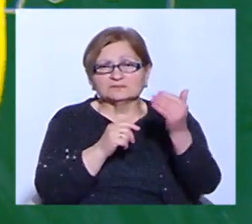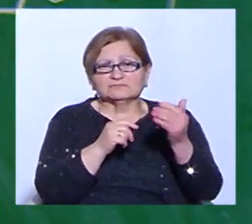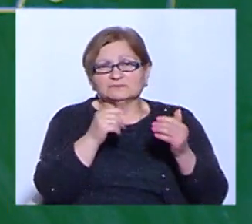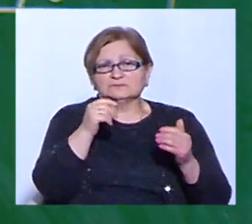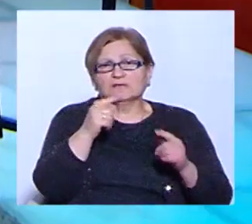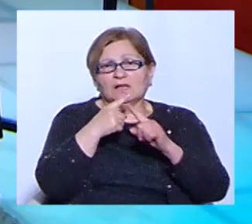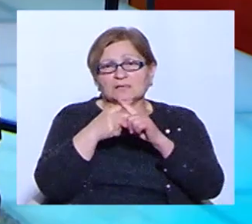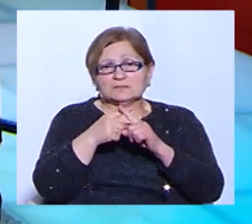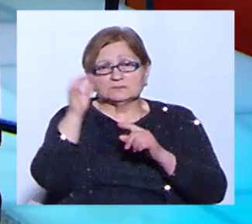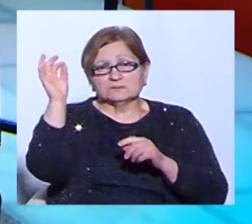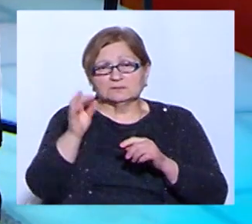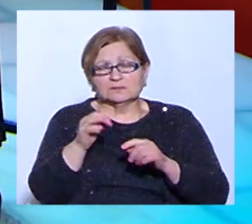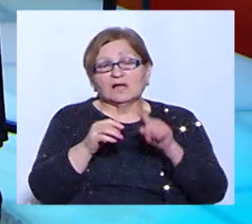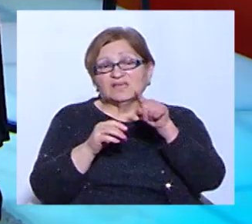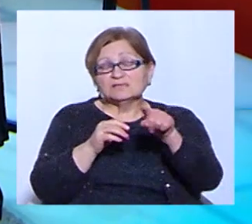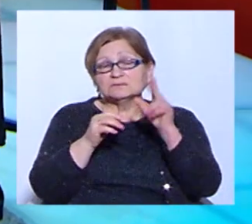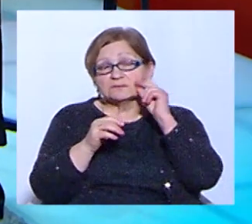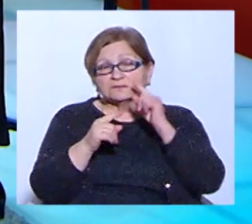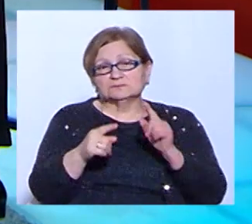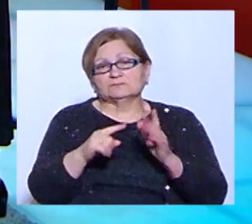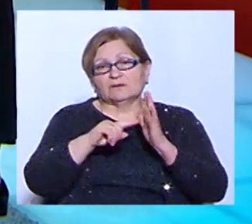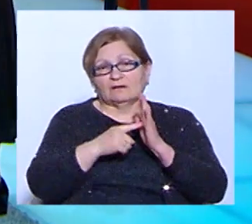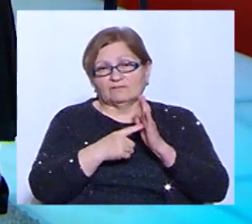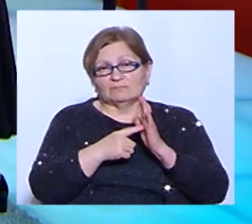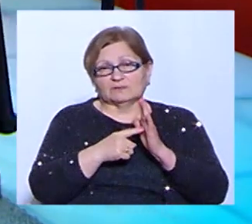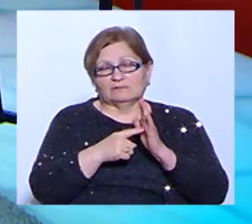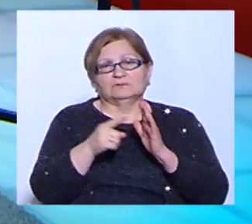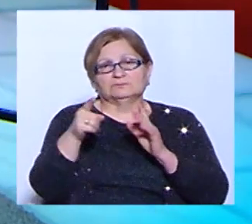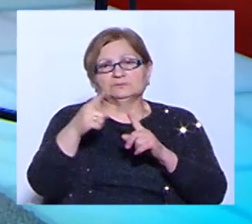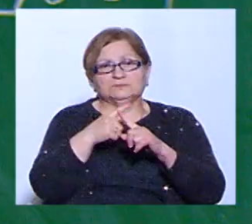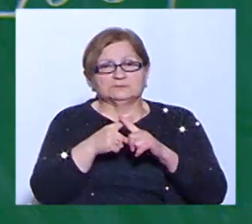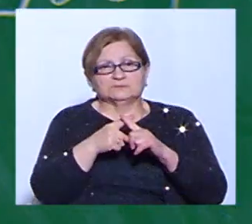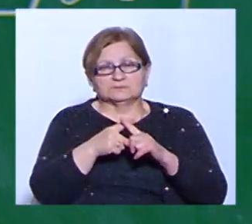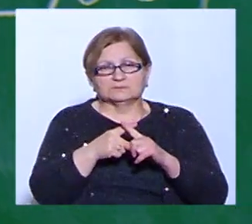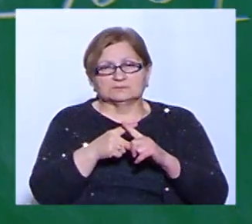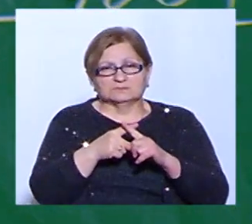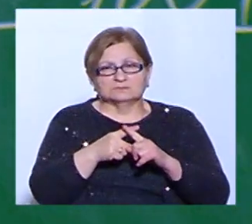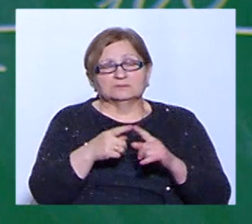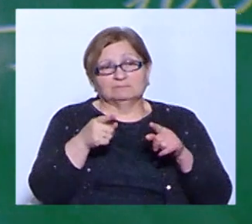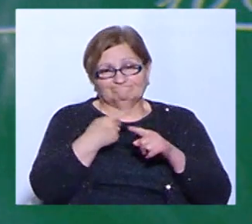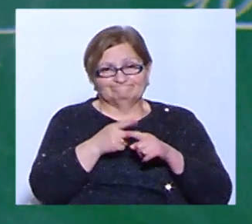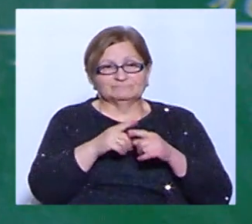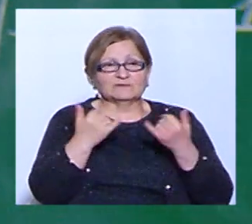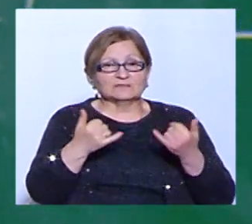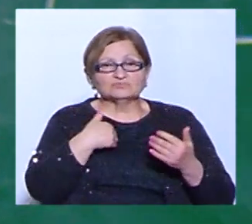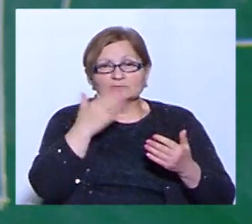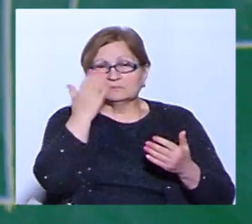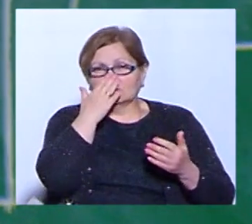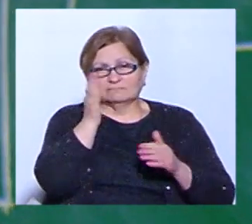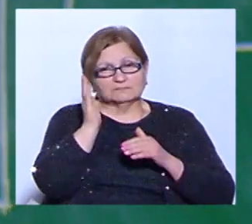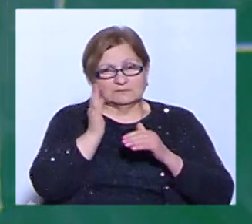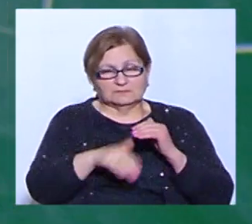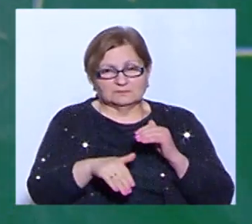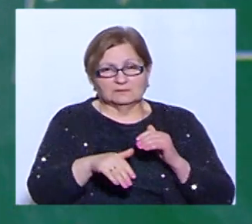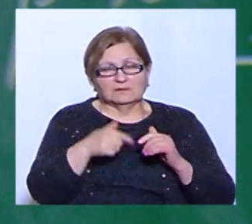რიცხვი გავამრავლოთ x%-ზე. ამით დღევანდელი ჩვენი გაკვეთილი დასასრულს მიუახლოვდა. იმედია,